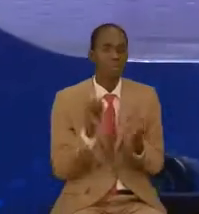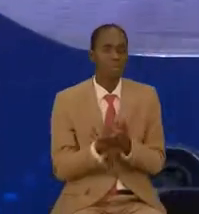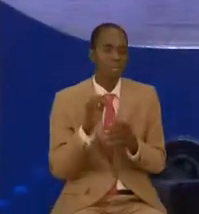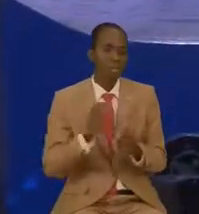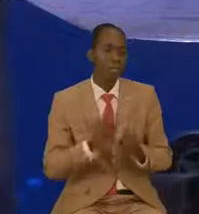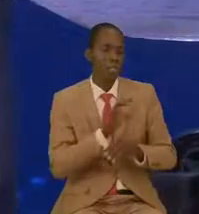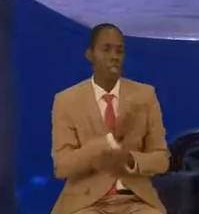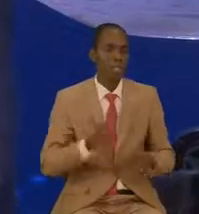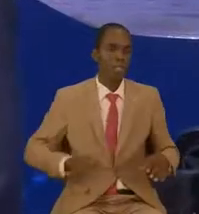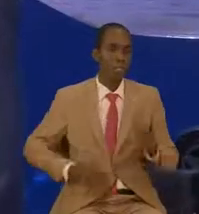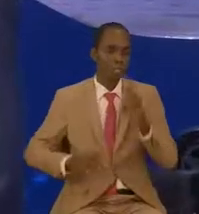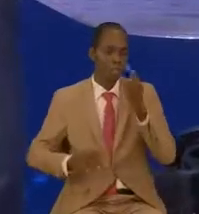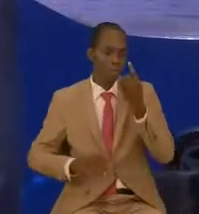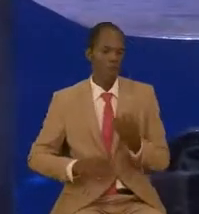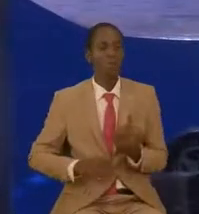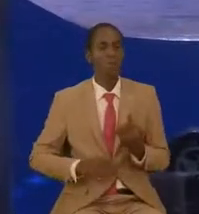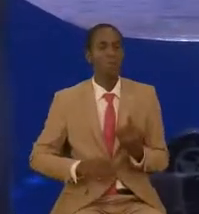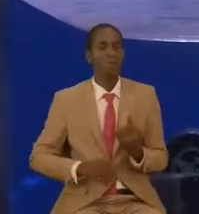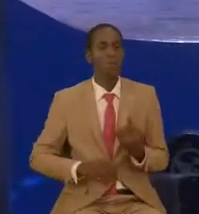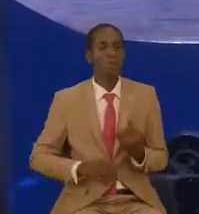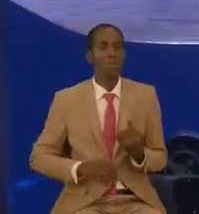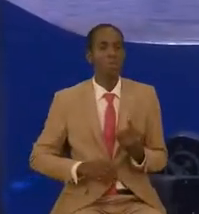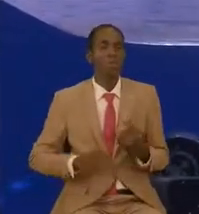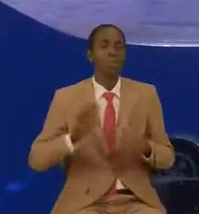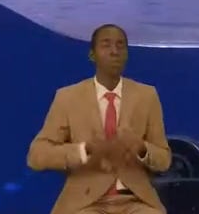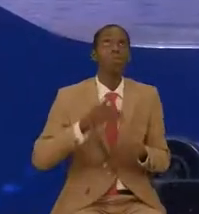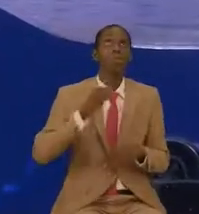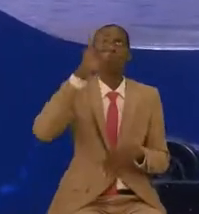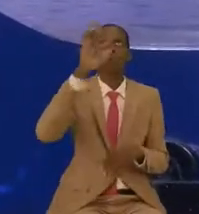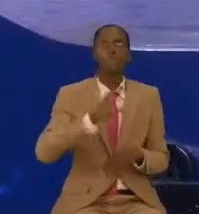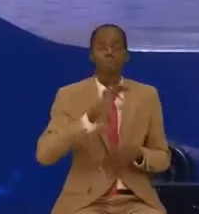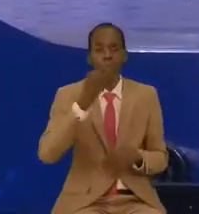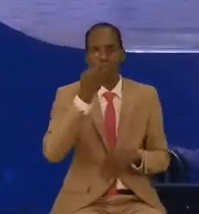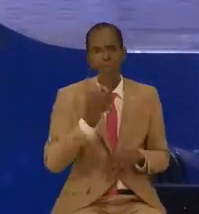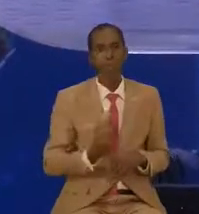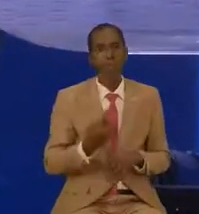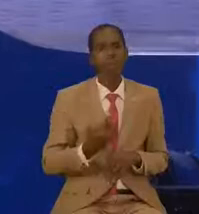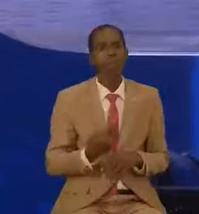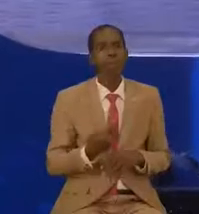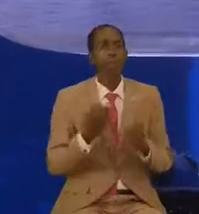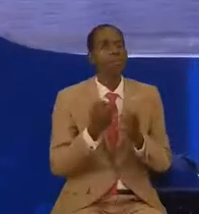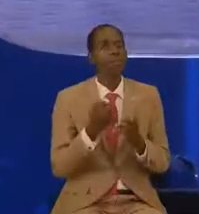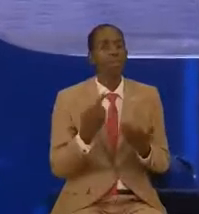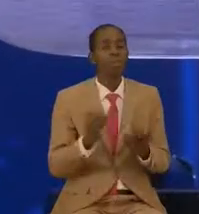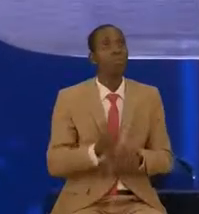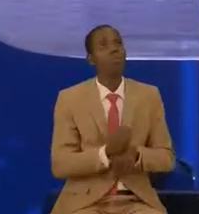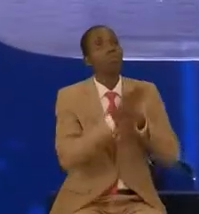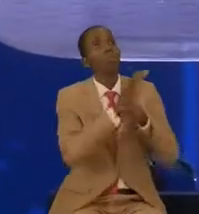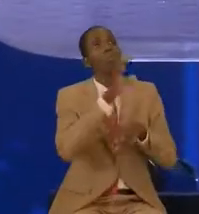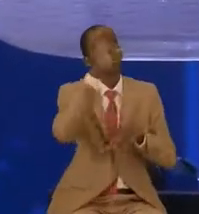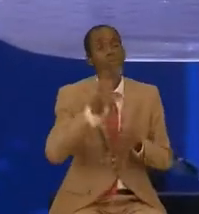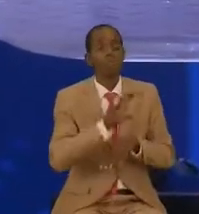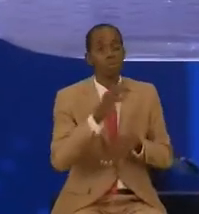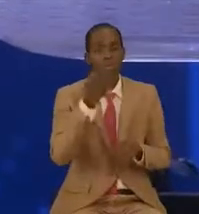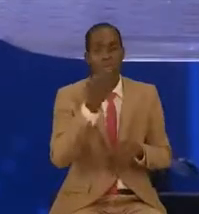règle que en Christ seul, c'est en la croix seul, c'est en le calvaire seul. Ce